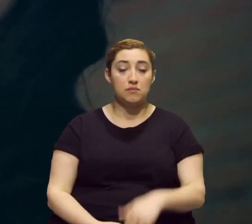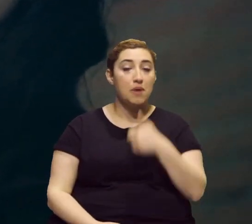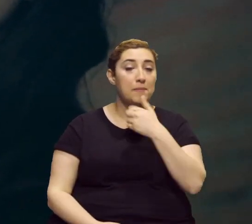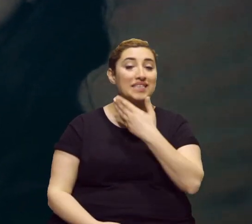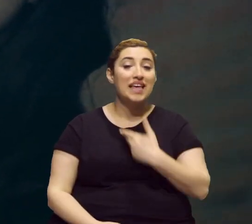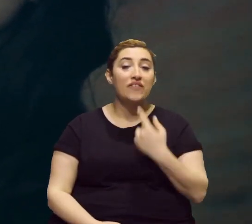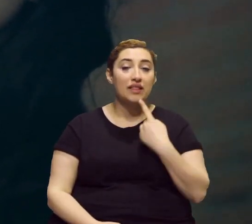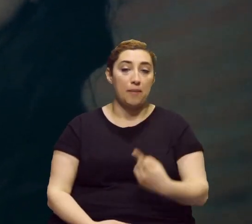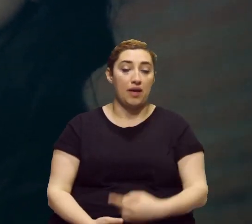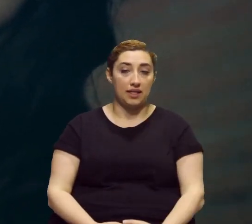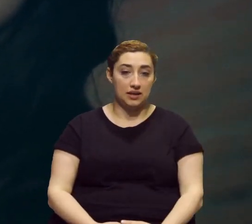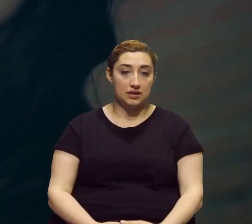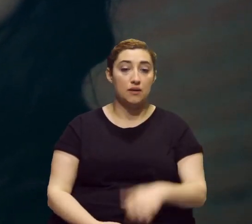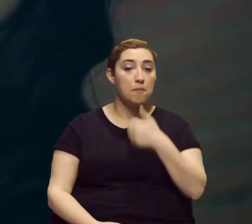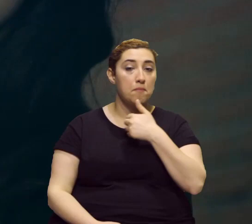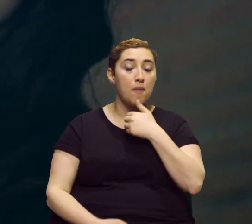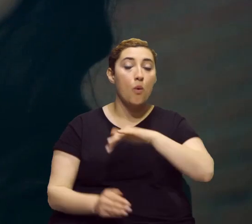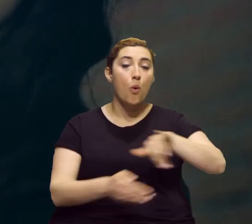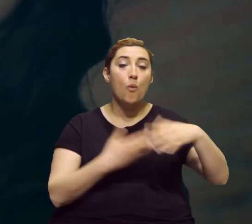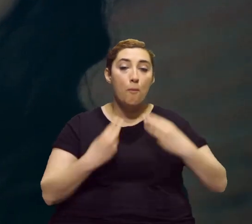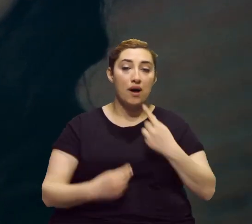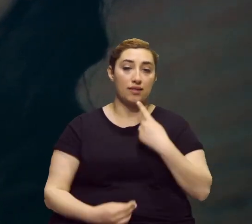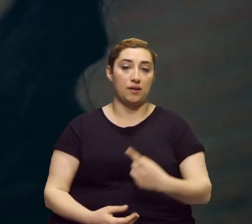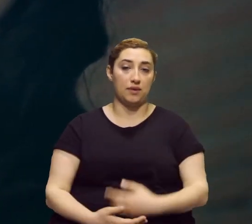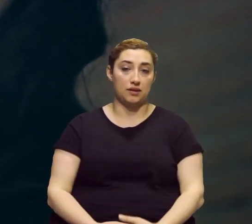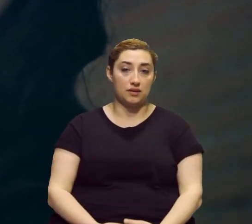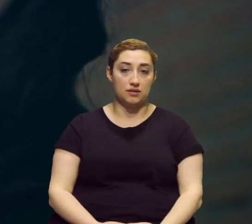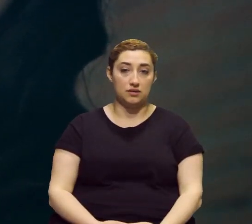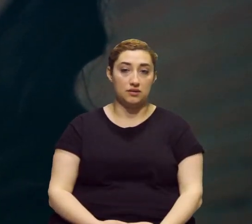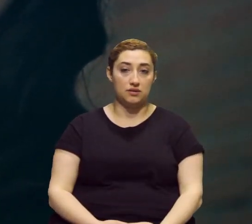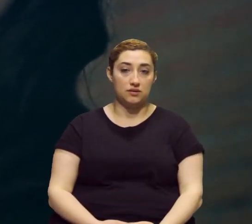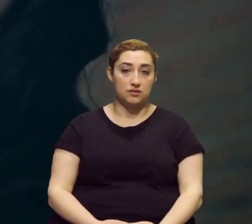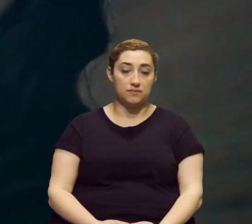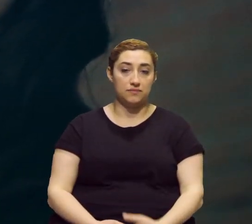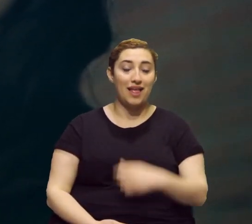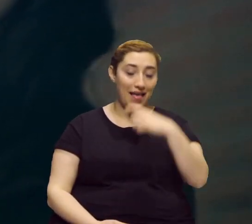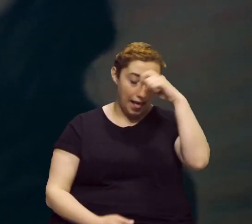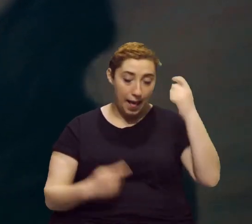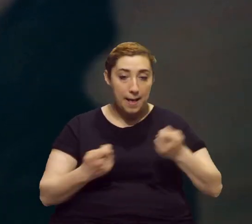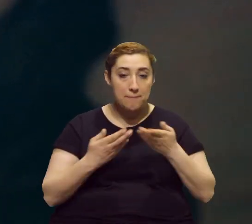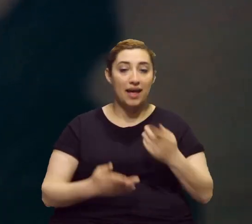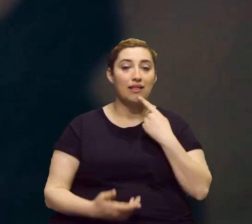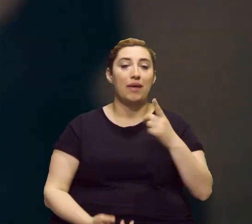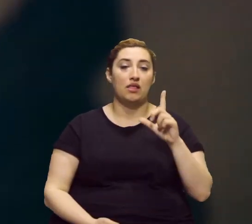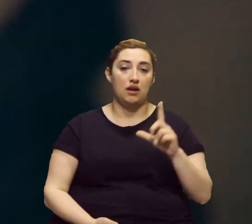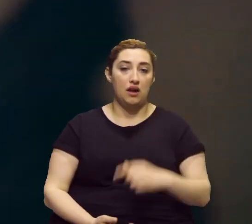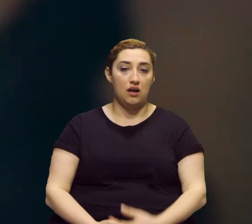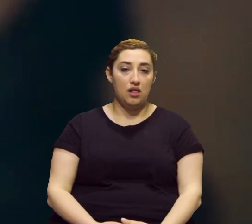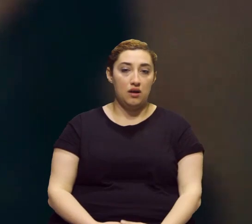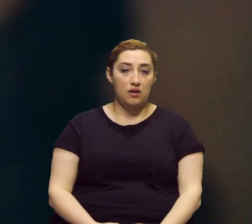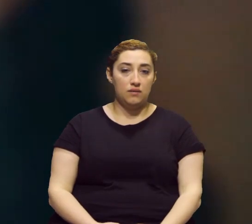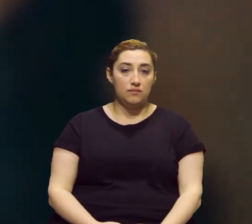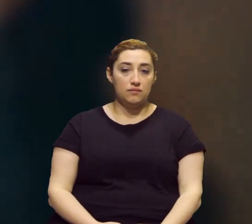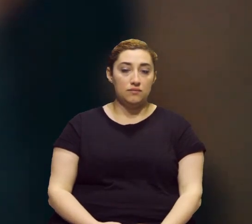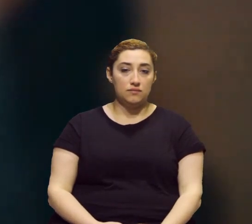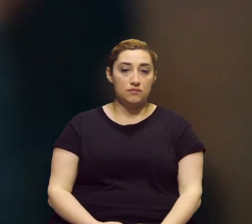Baba sevgidir. Baba korumadır. Leyla gülümsüyor. Emektir Leyla. Şu an